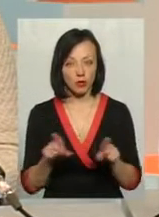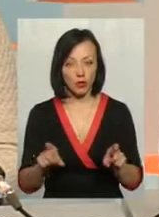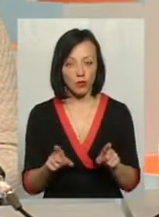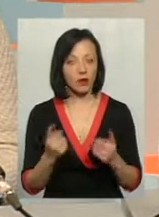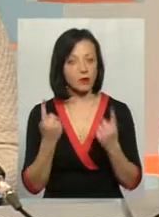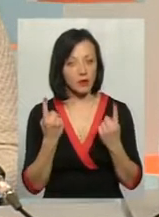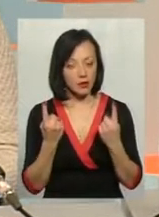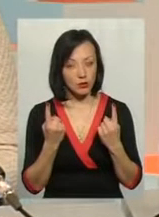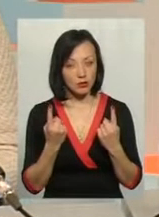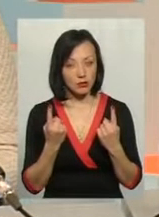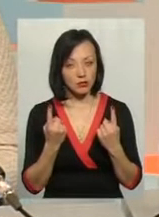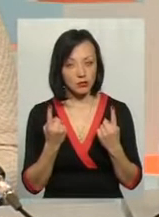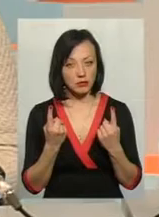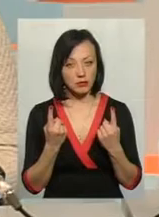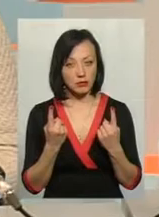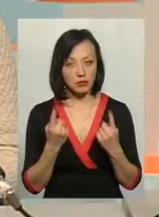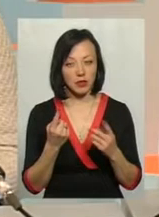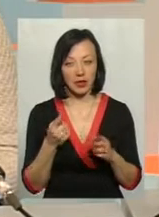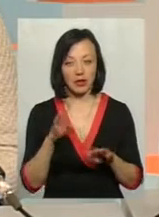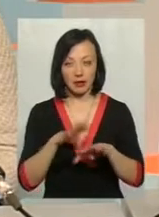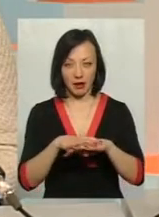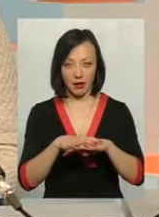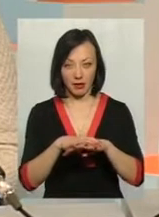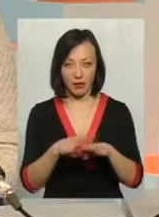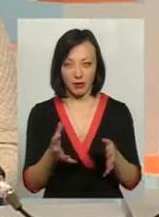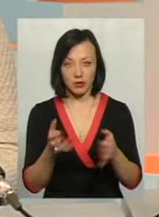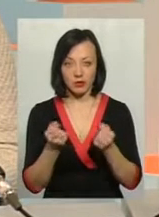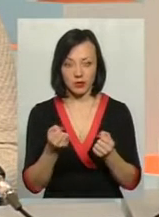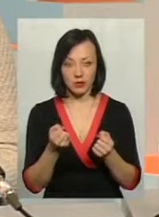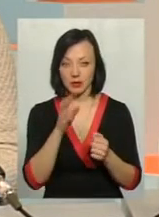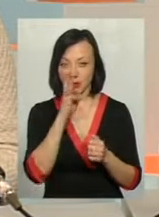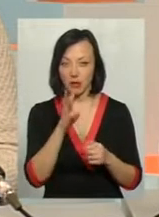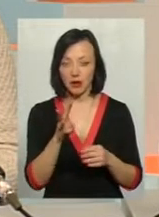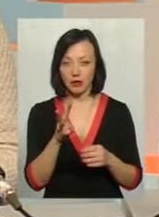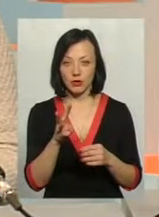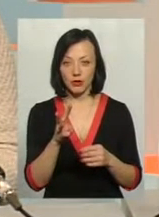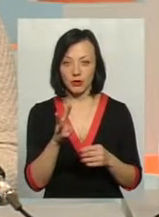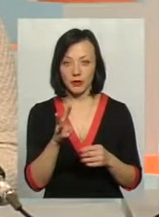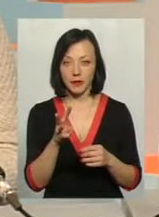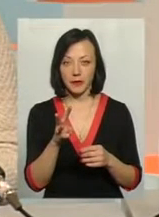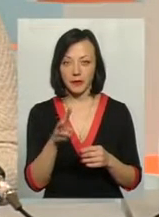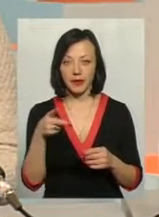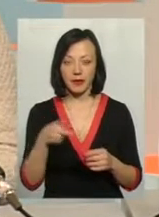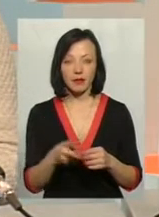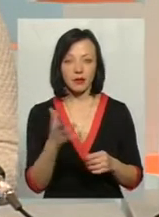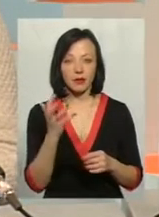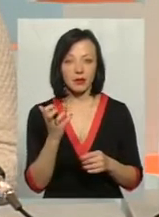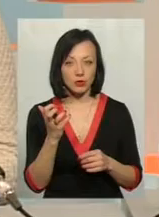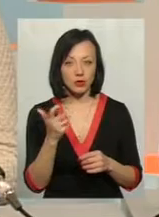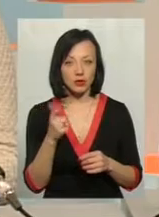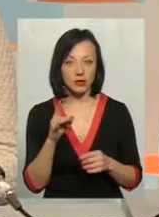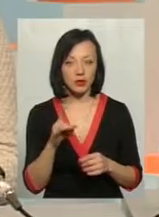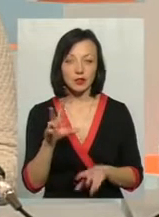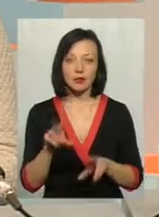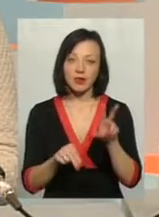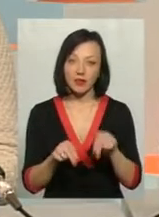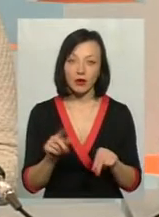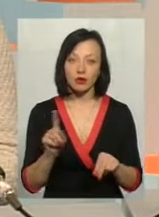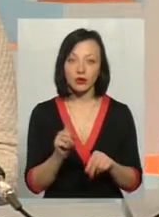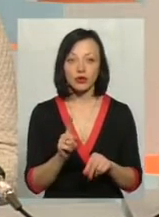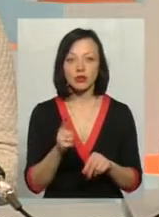великому рахунку, згідно тарифної сітки, отримує, ще раз кажу, зарплату в 2,5 тисячі гривень і сподівається на те,